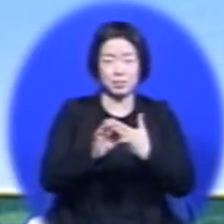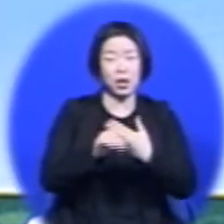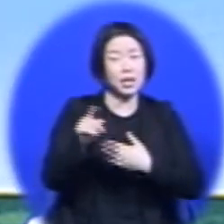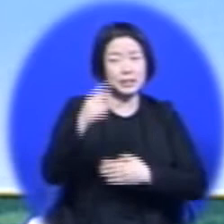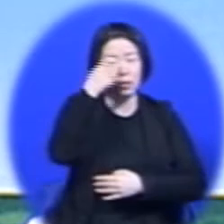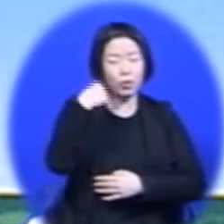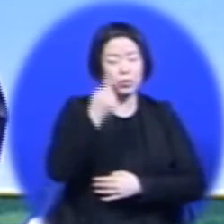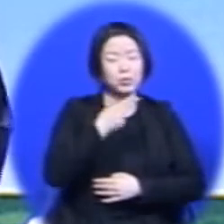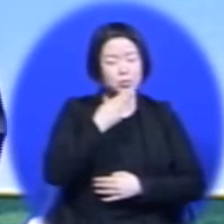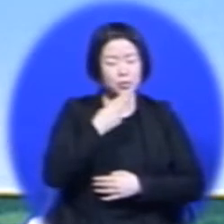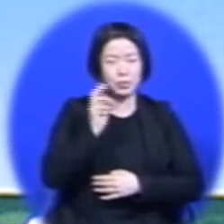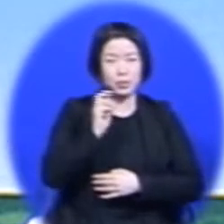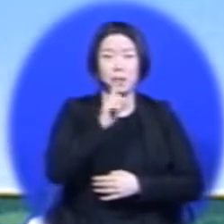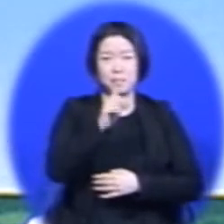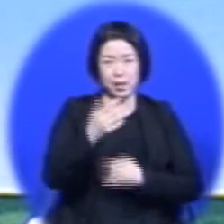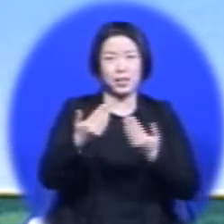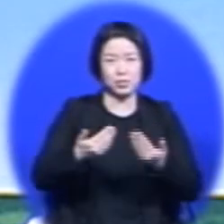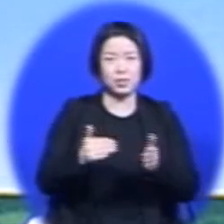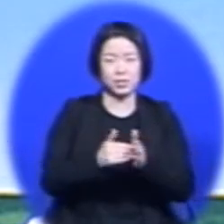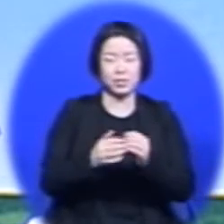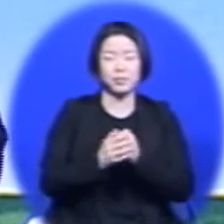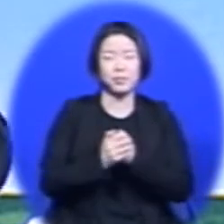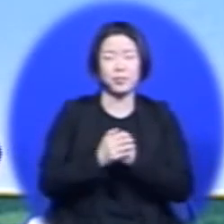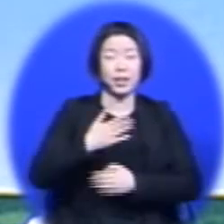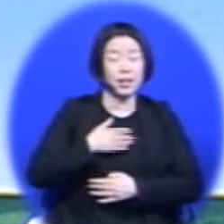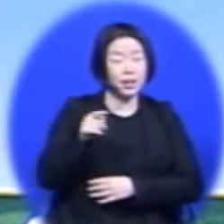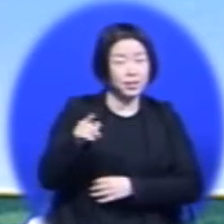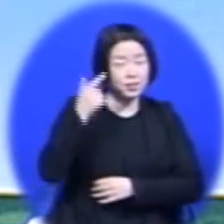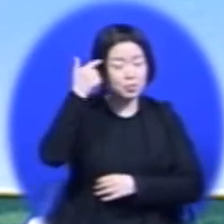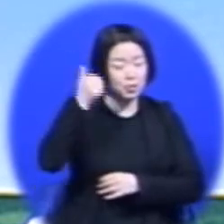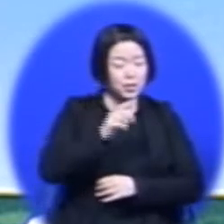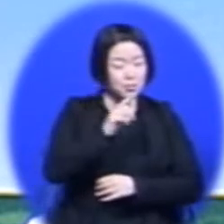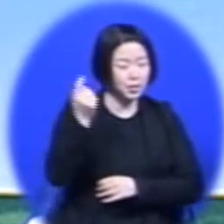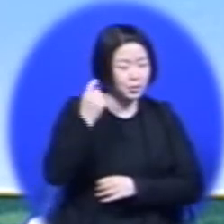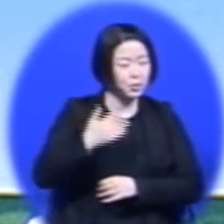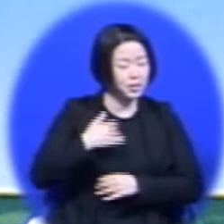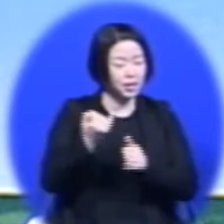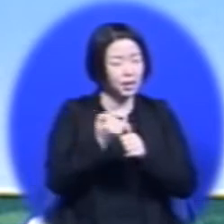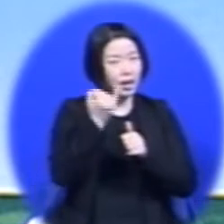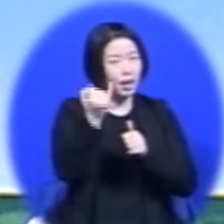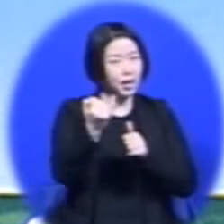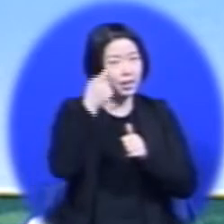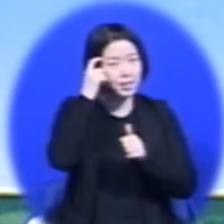그런 말씀을 하셨어요. 제가 그 목사님 이야기를 듣고 제 아내 생각을 했습니다.